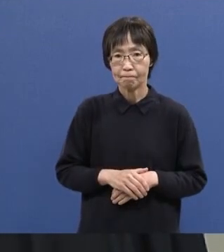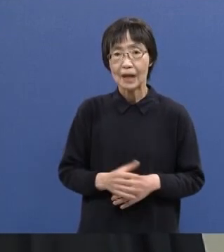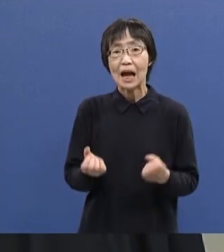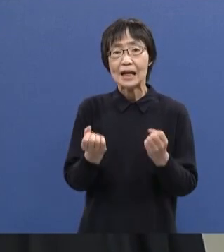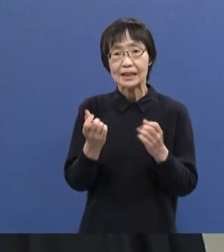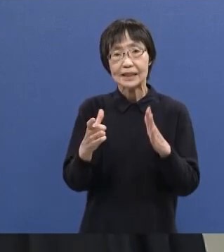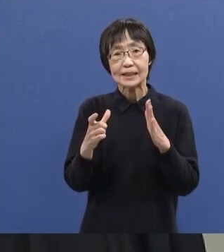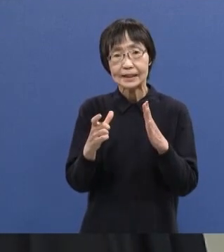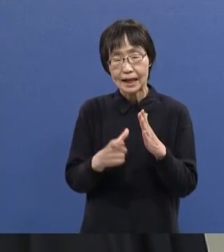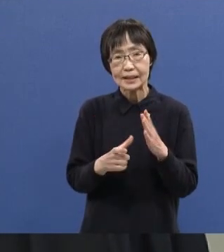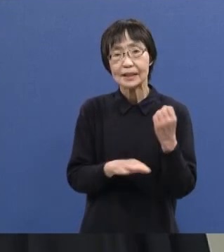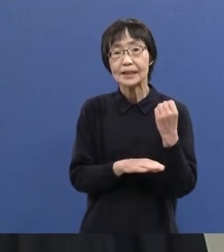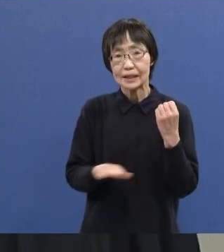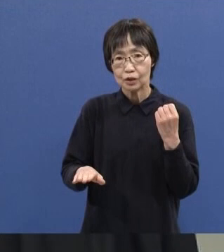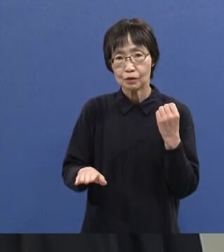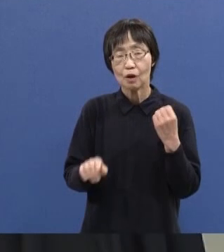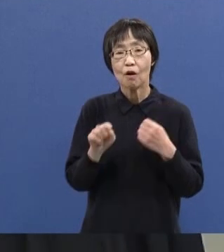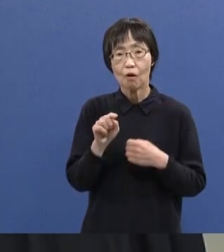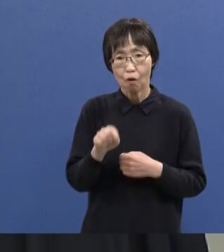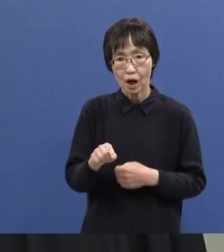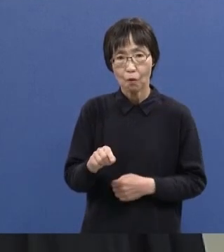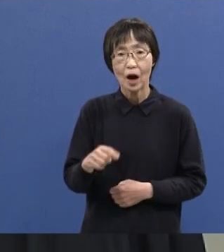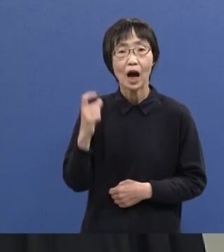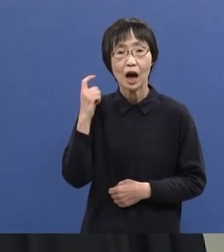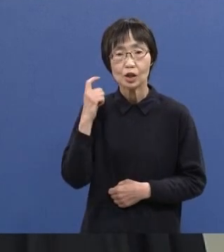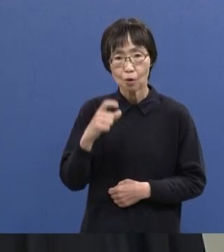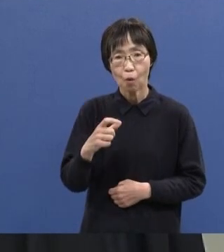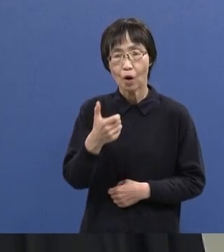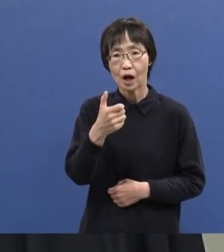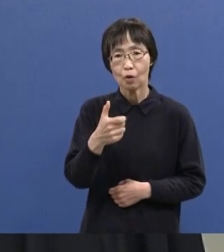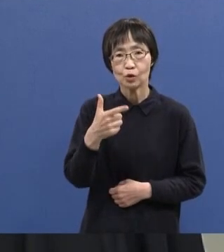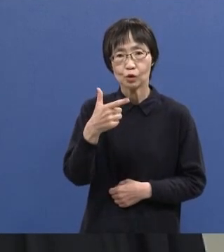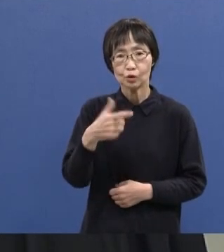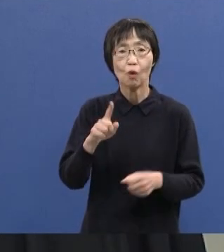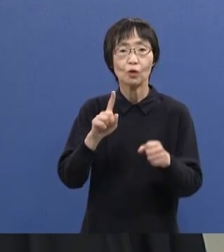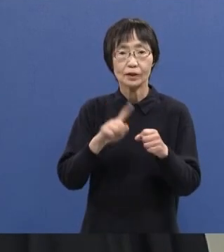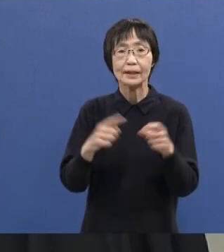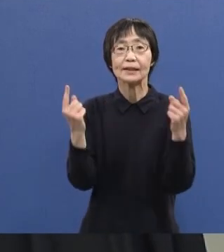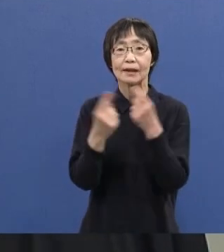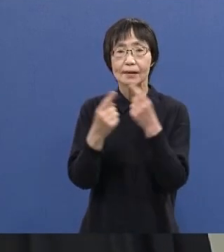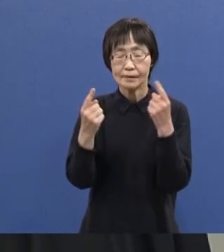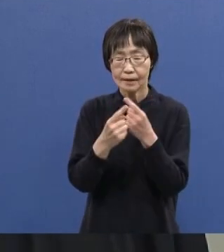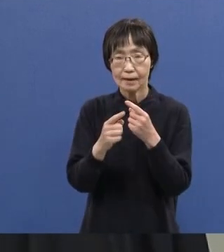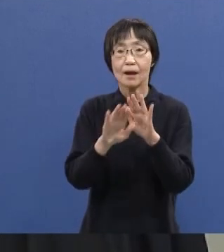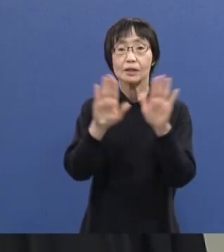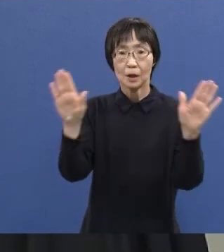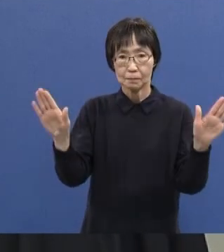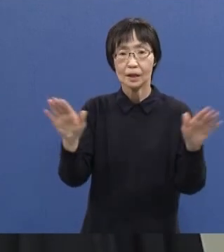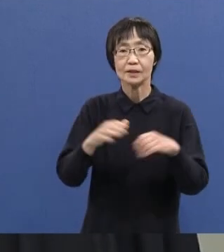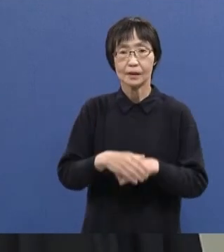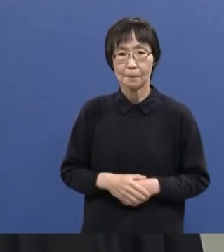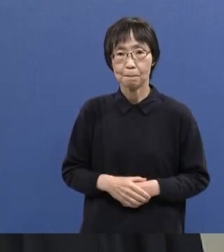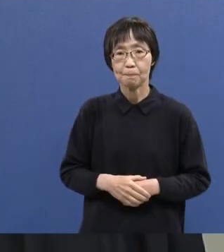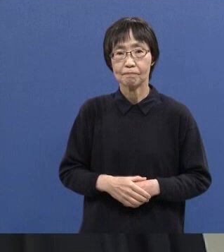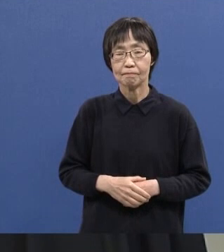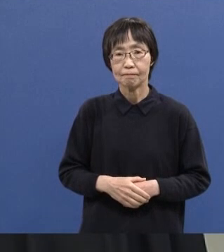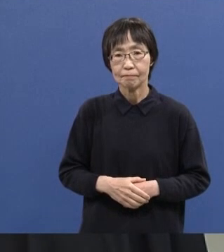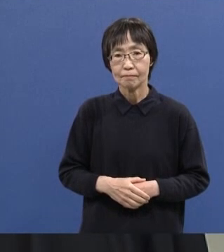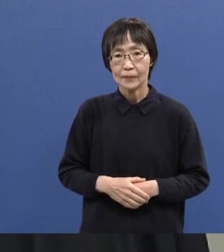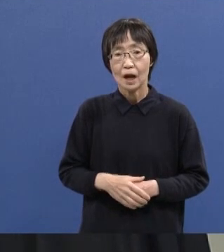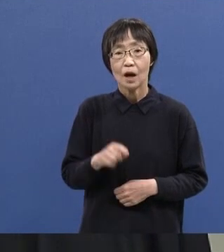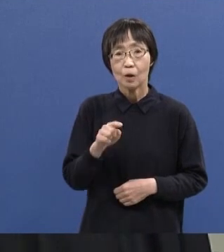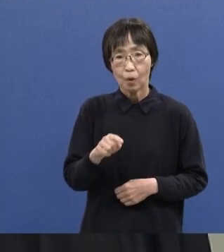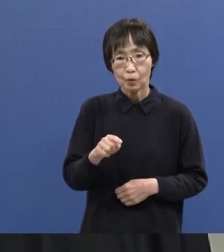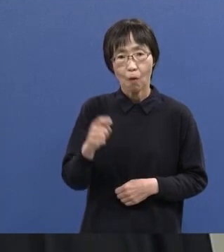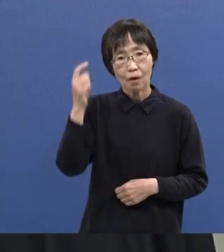る新耐震基準と呼ばれる基準は昭和56年に改正され導入されました。新耐震基準の